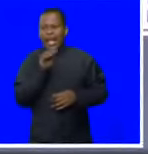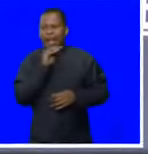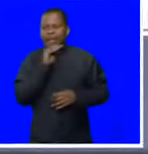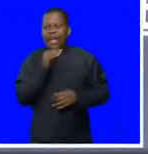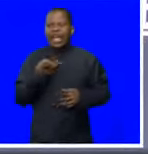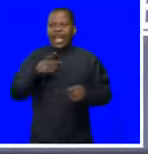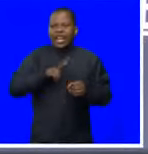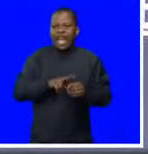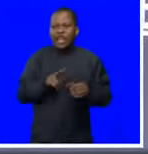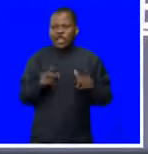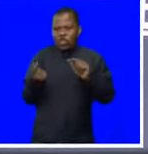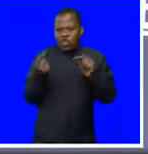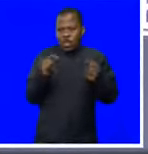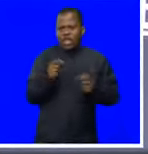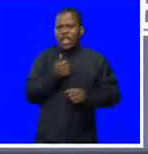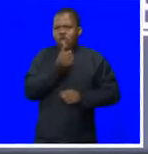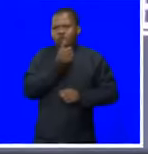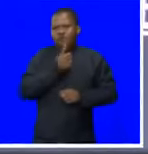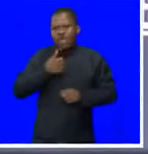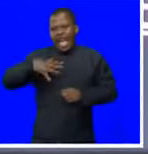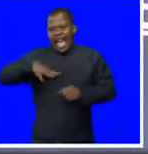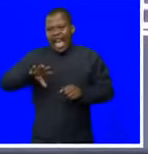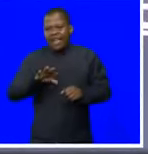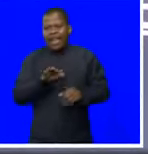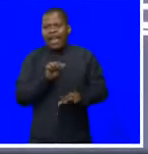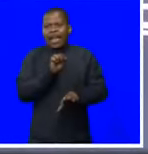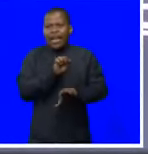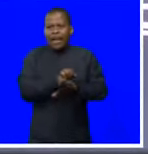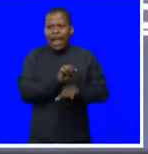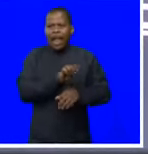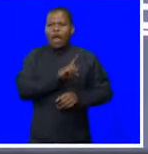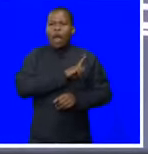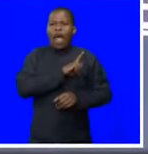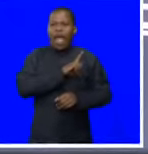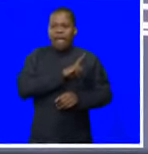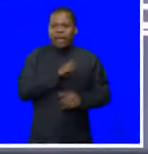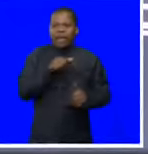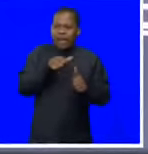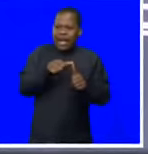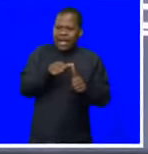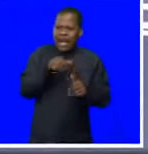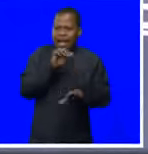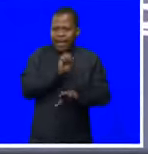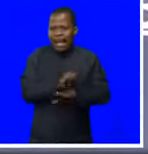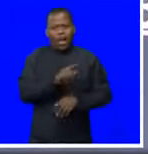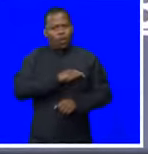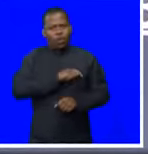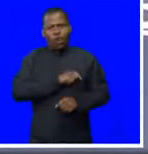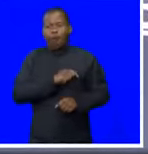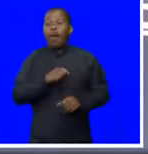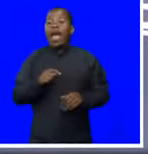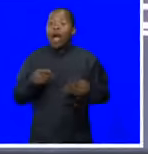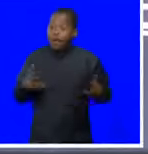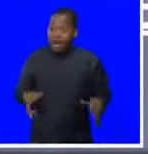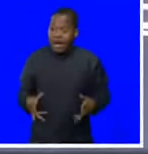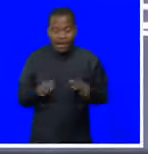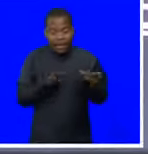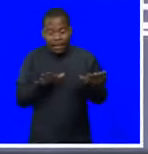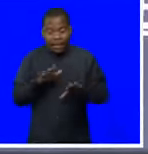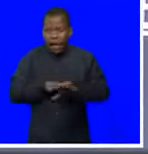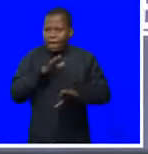thine kuyo. Sithini ngona sisale sibuka sisebenza le stillage ngoba sona singonywana. Shayikele vele kakhulu sibale kakhulu.